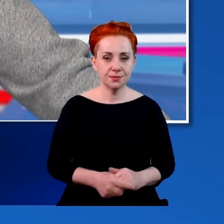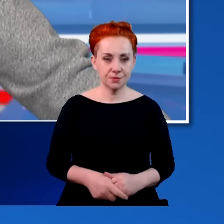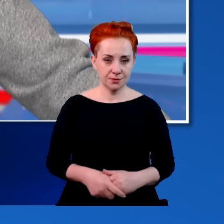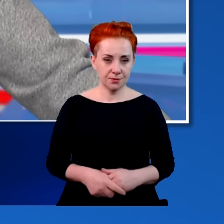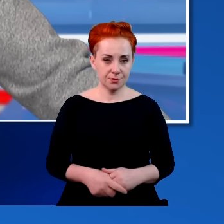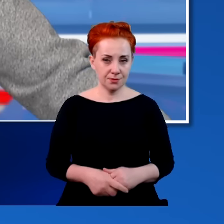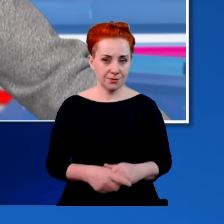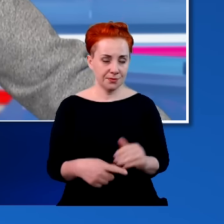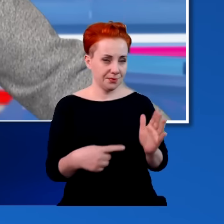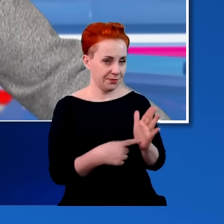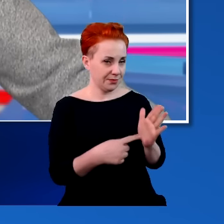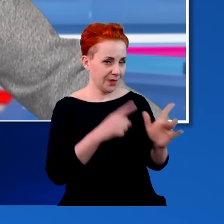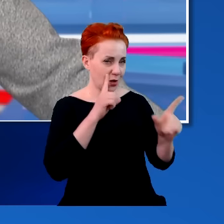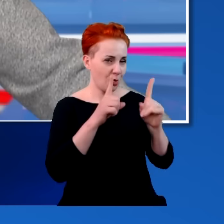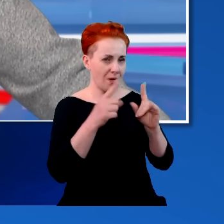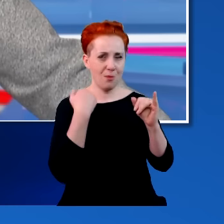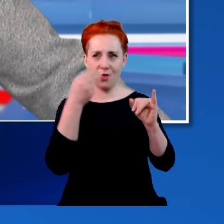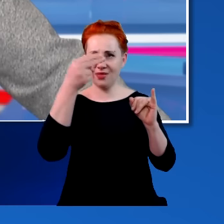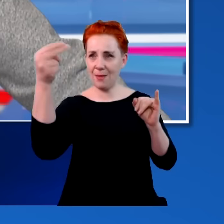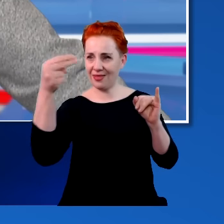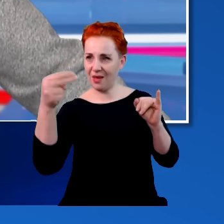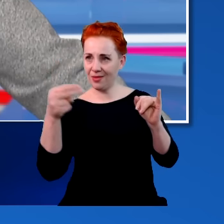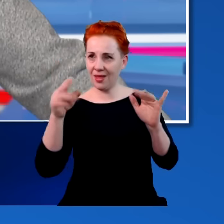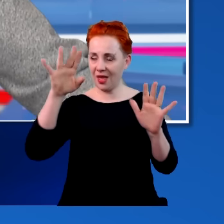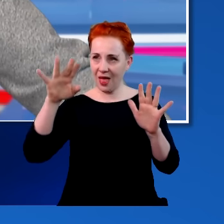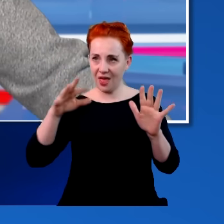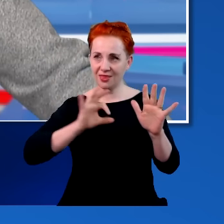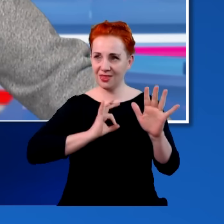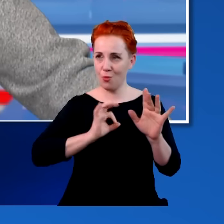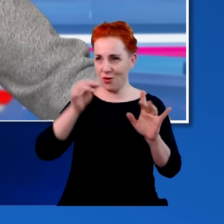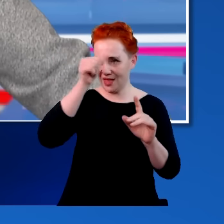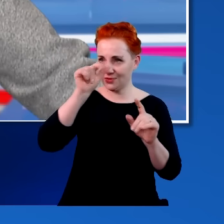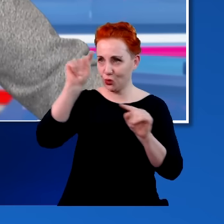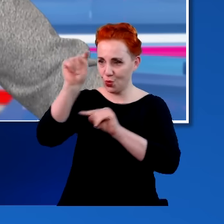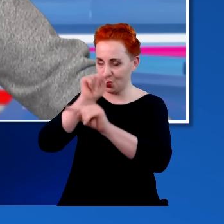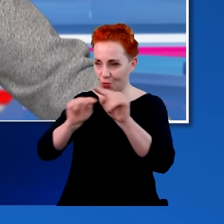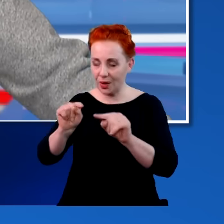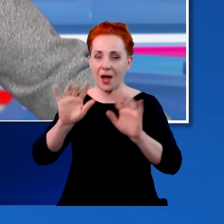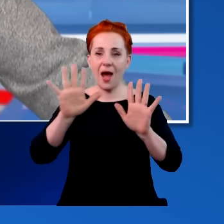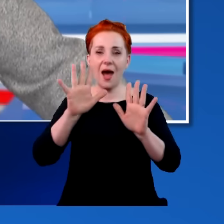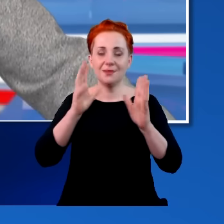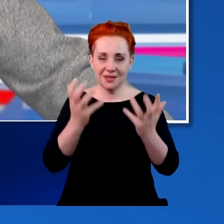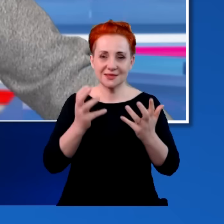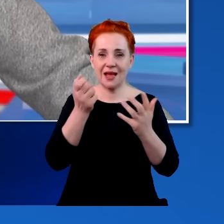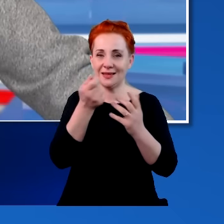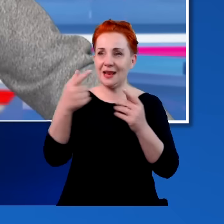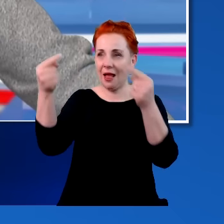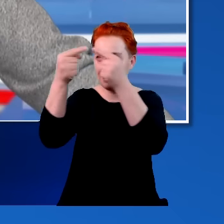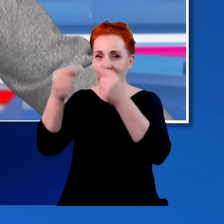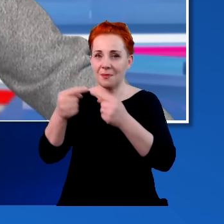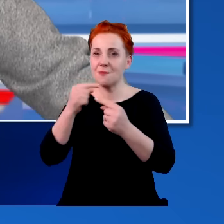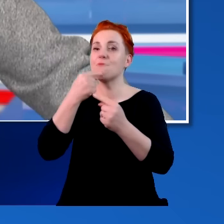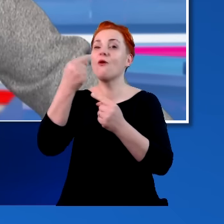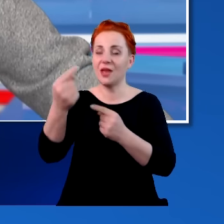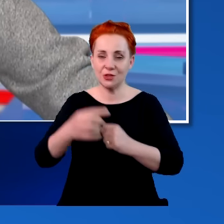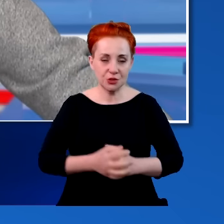rozmowie padło wiele wątków i też było wymienione moje nazwisko i nazwa naszej partii, więc chciałem się do kilku rzeczy bardzo odnieść. Proszę. Tutaj